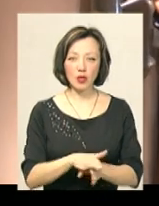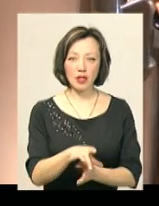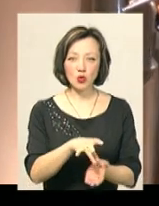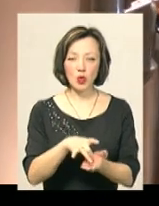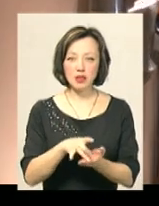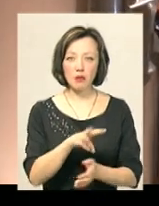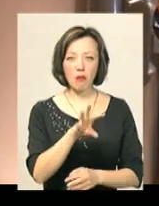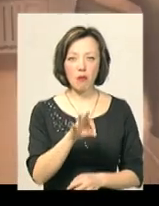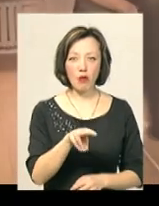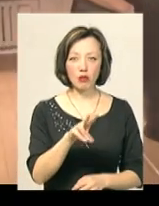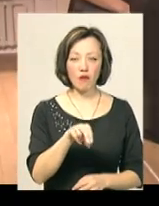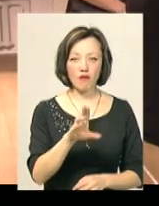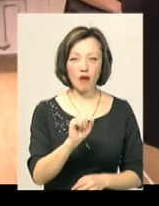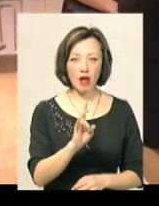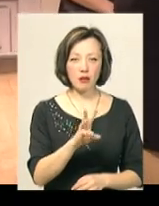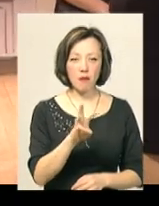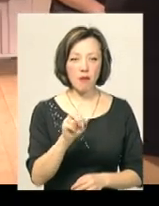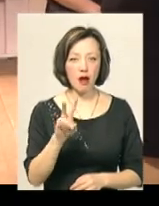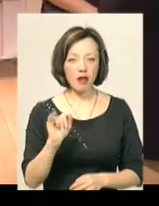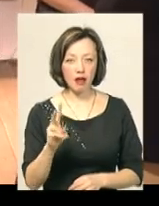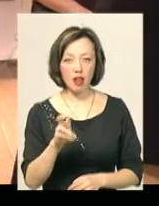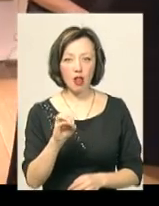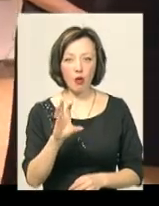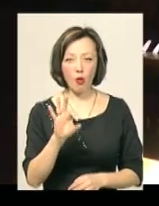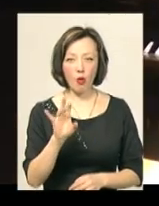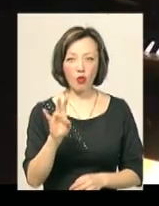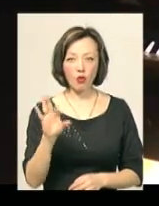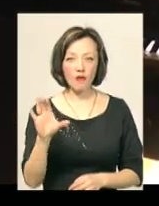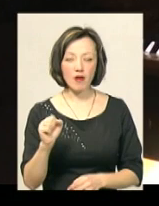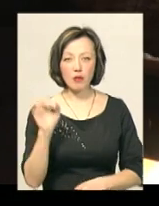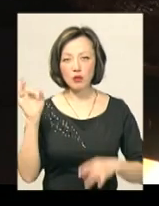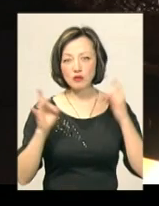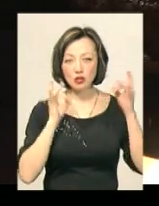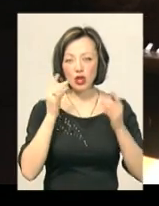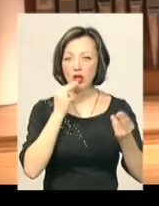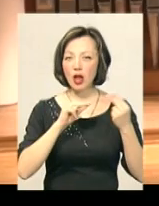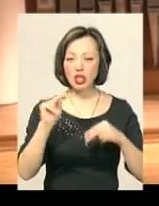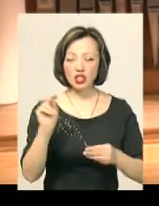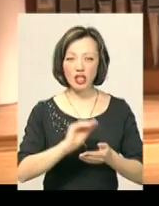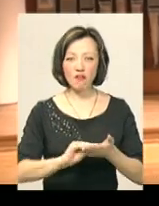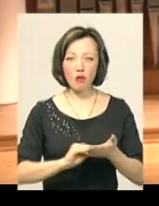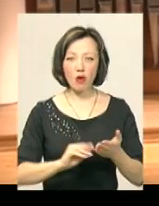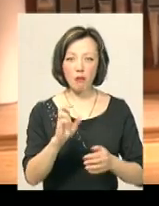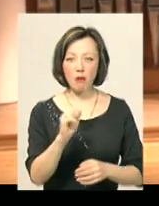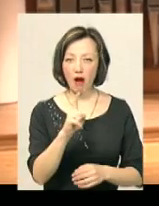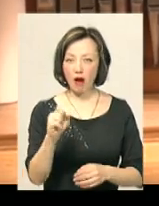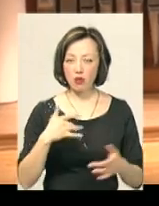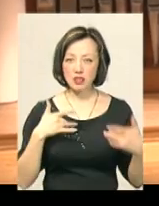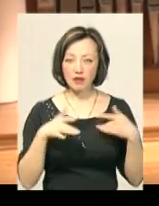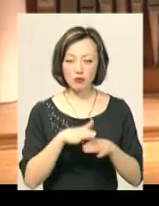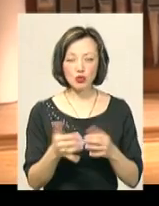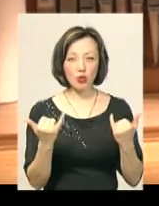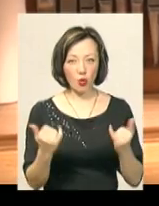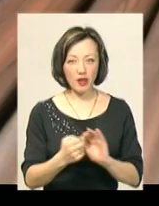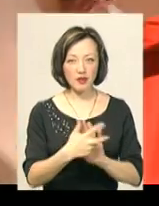солістів Наталії Молдован, Тараса Малика та Валентини Леонової прозвучать кращі твори Йоганна Себастьяна Баха. Концерт відбудеться сьогодні